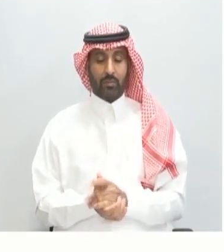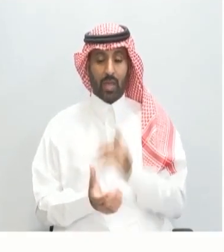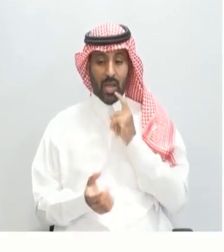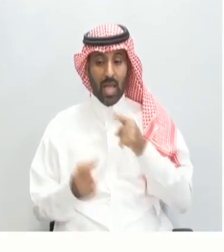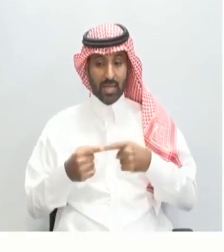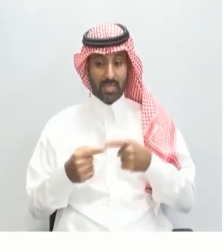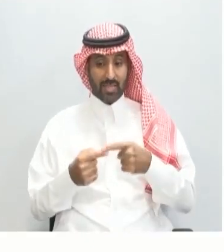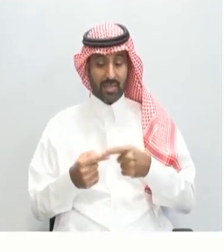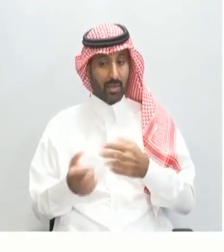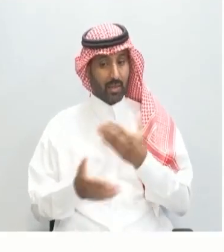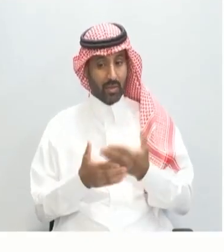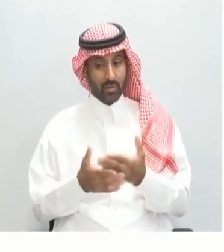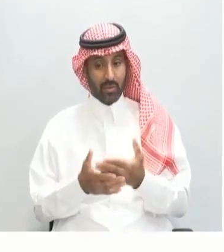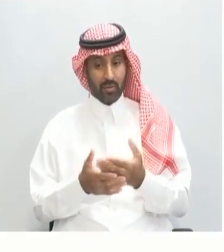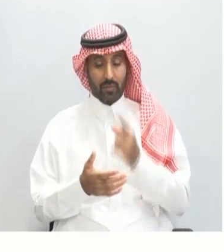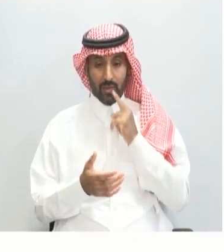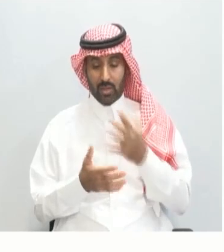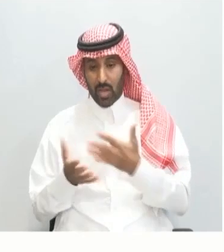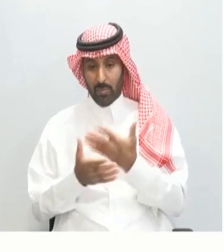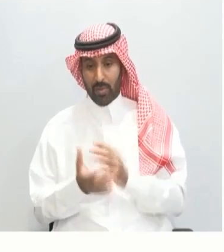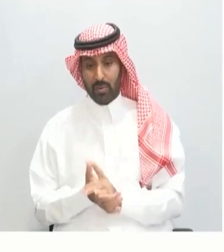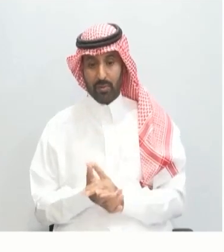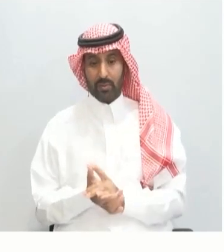عكس ما يحدث في العمليات